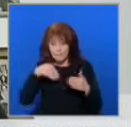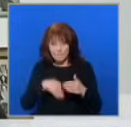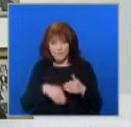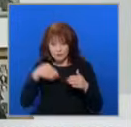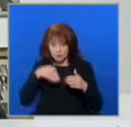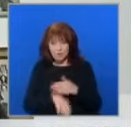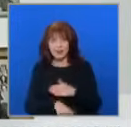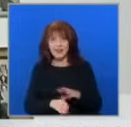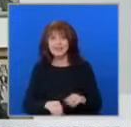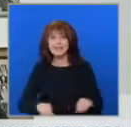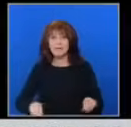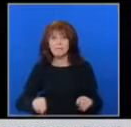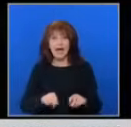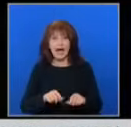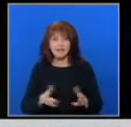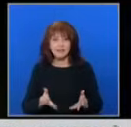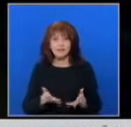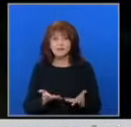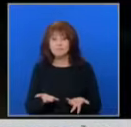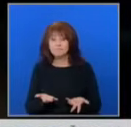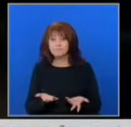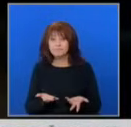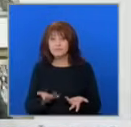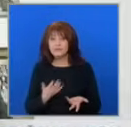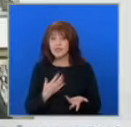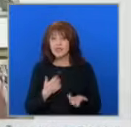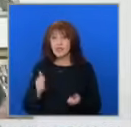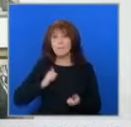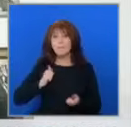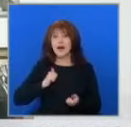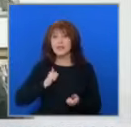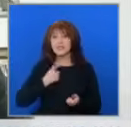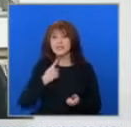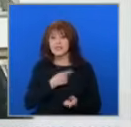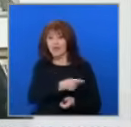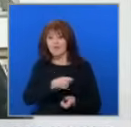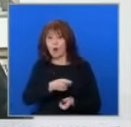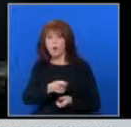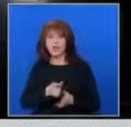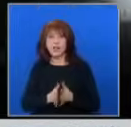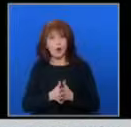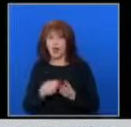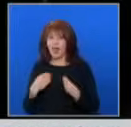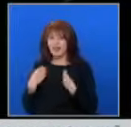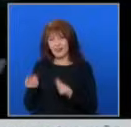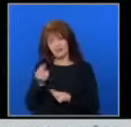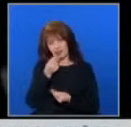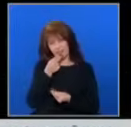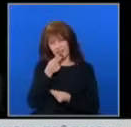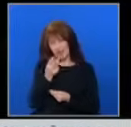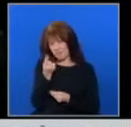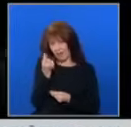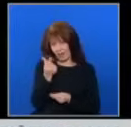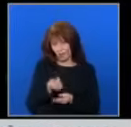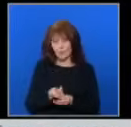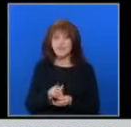намират запазени с въоръжени хора. Дават им да ядат, не много. Впоследствие